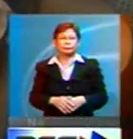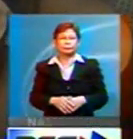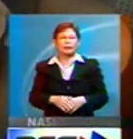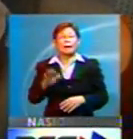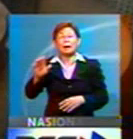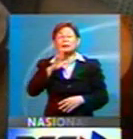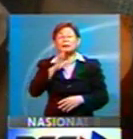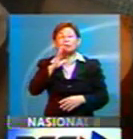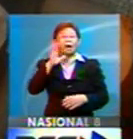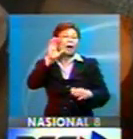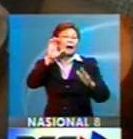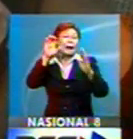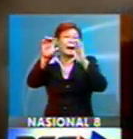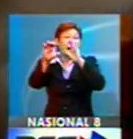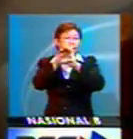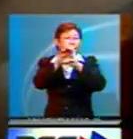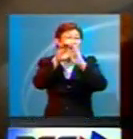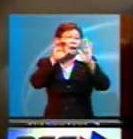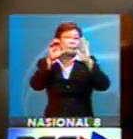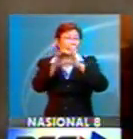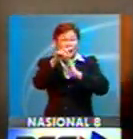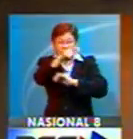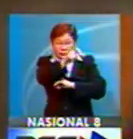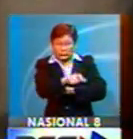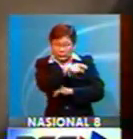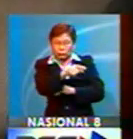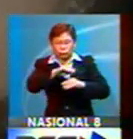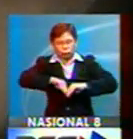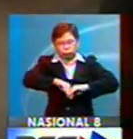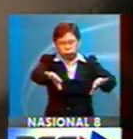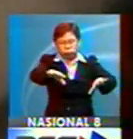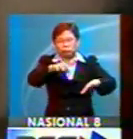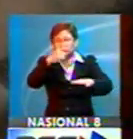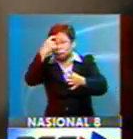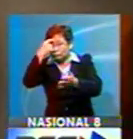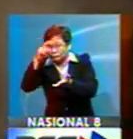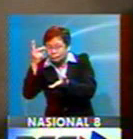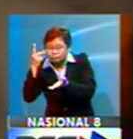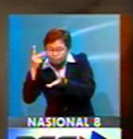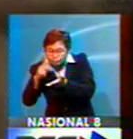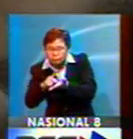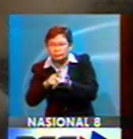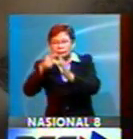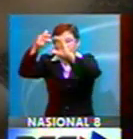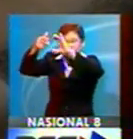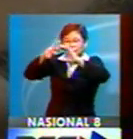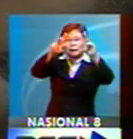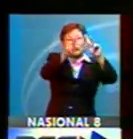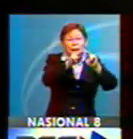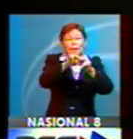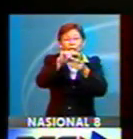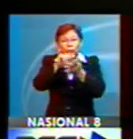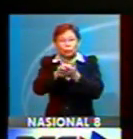Menurut beliau, foto feed suspek telah diedarkan ke seluruh negeri untuk proses pengecaman. Kru RTM yang berkunjung ke kampung